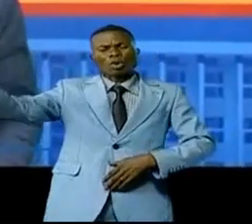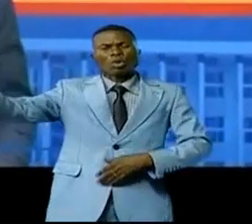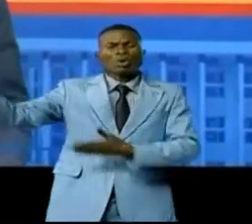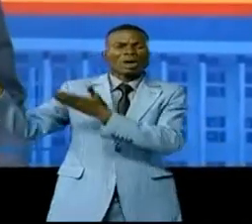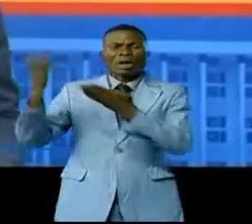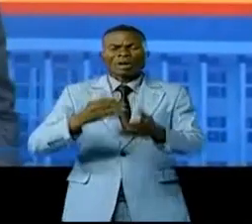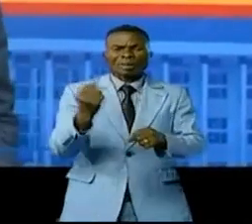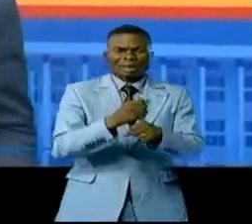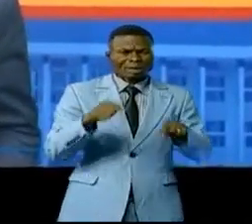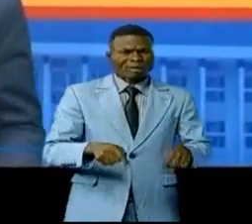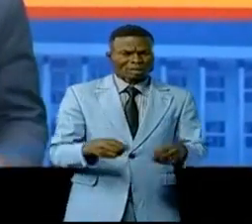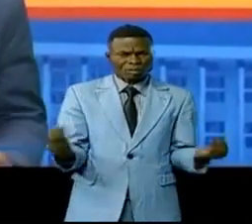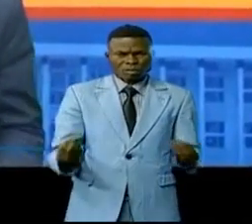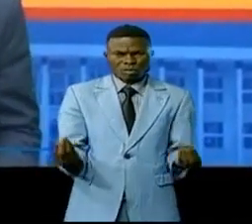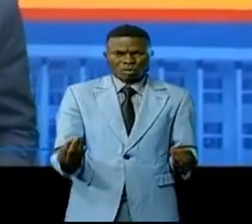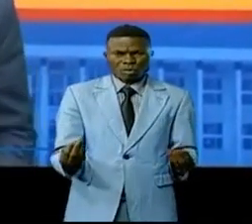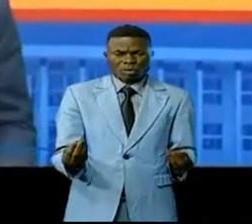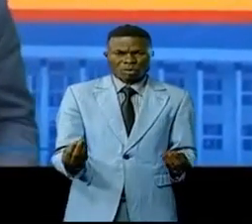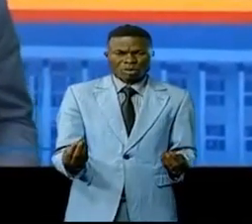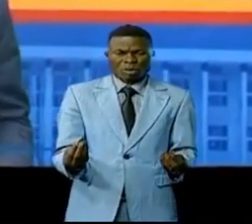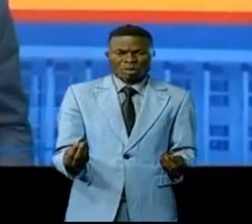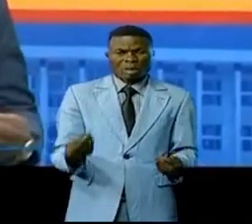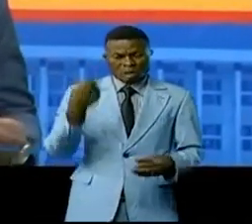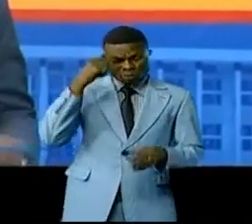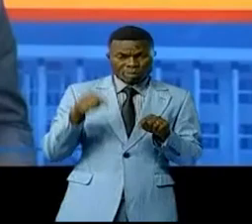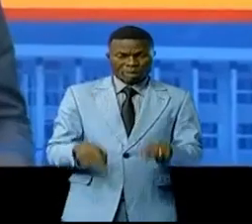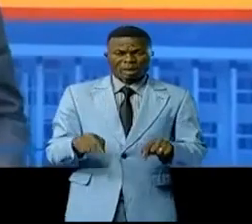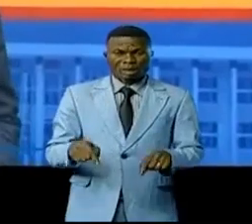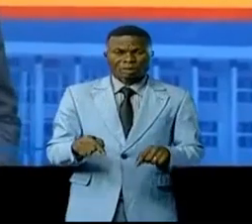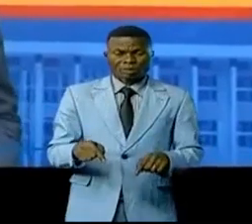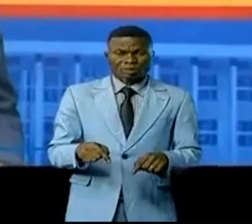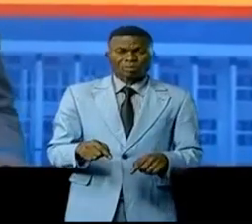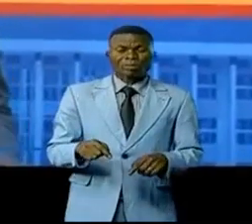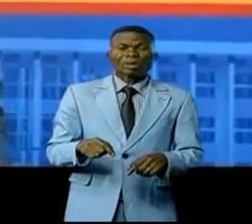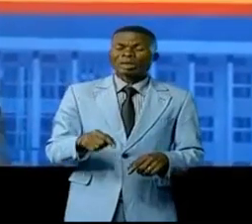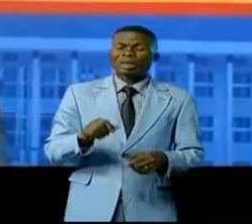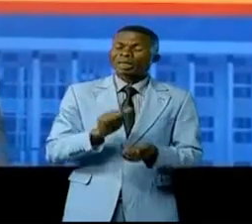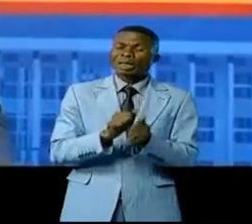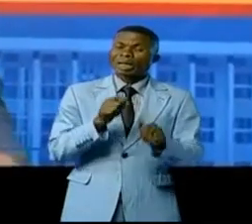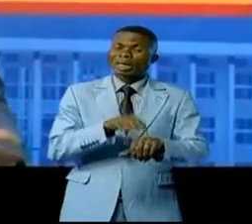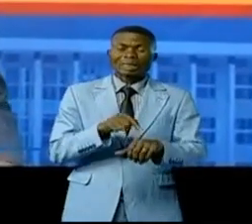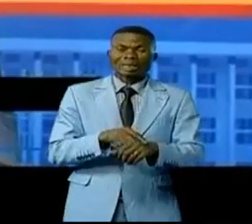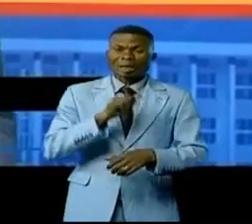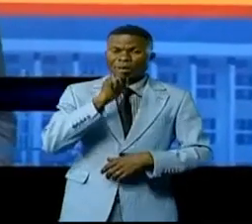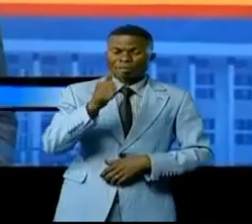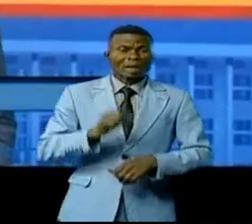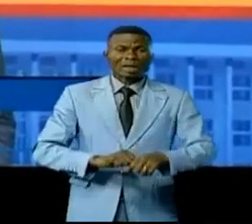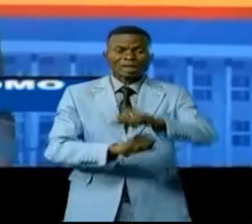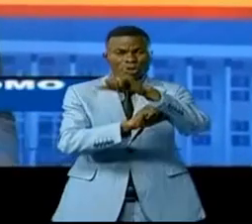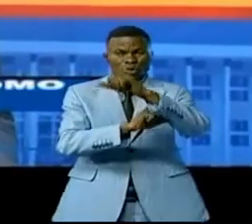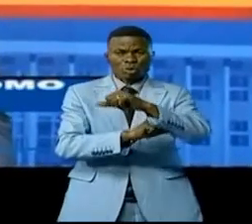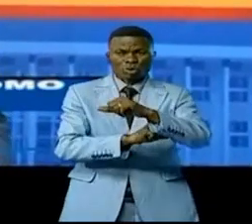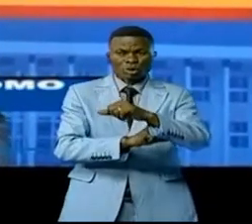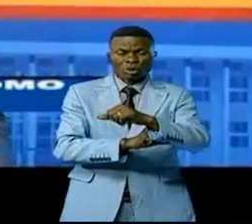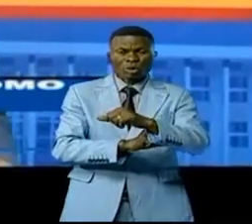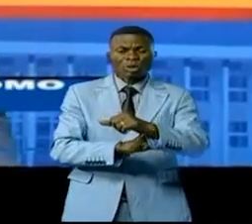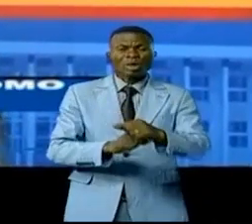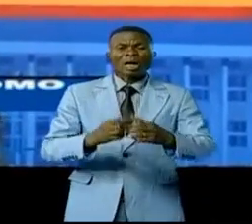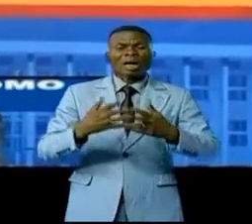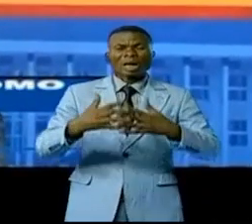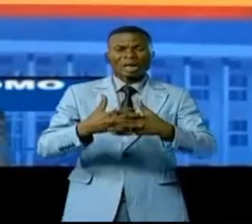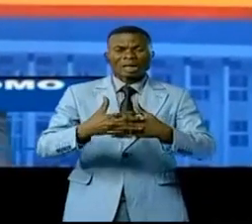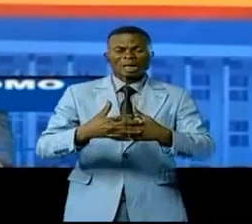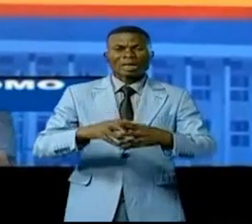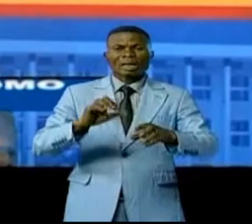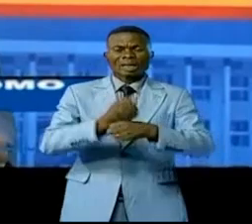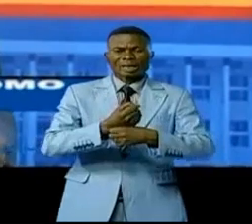les exploiter ici chez nous. Et donc, pour le moment, je crois que ce n'est pas le moment de soutenir ces partenariats de la création